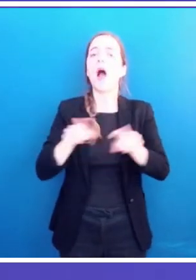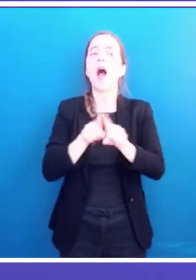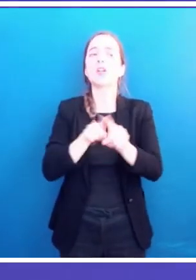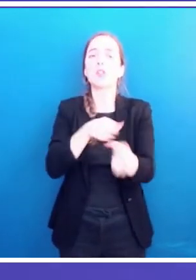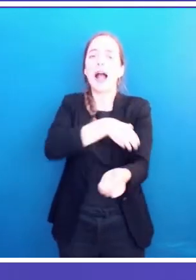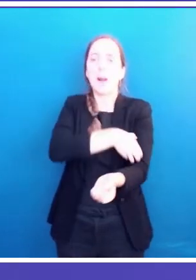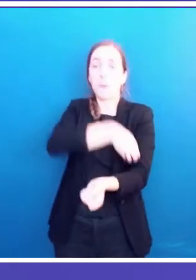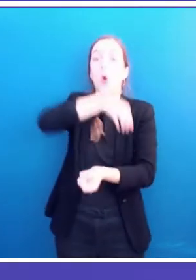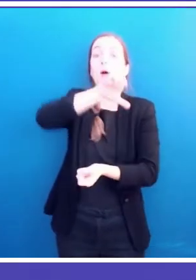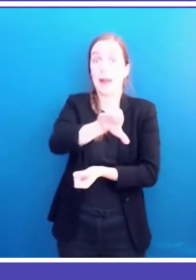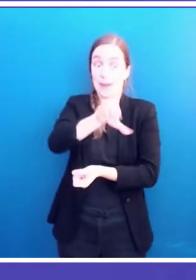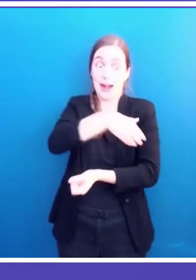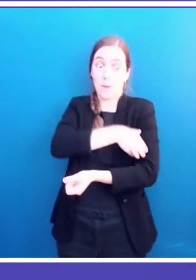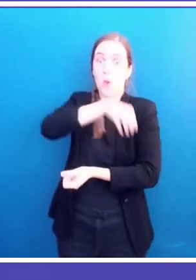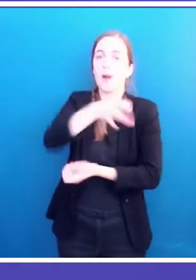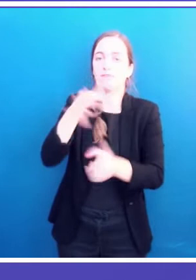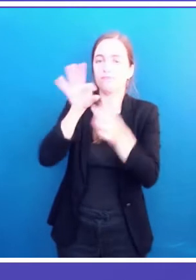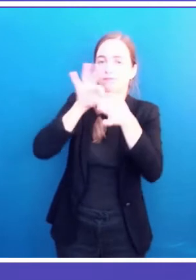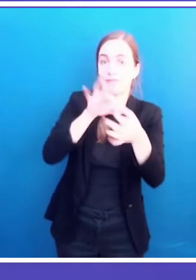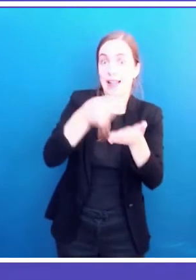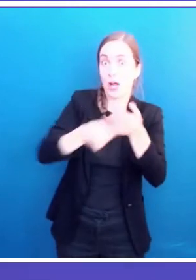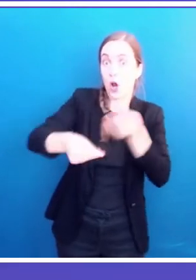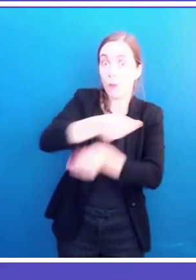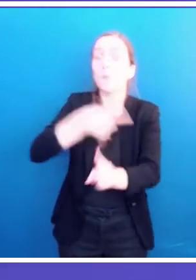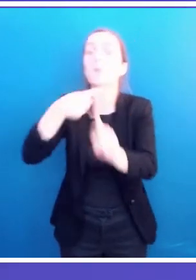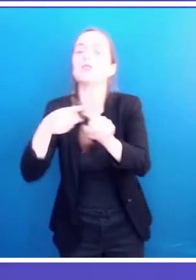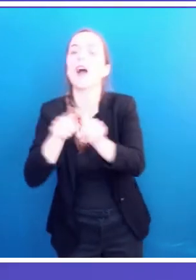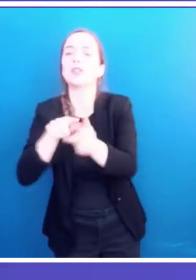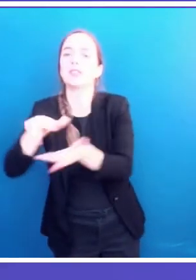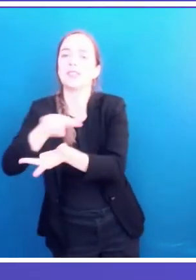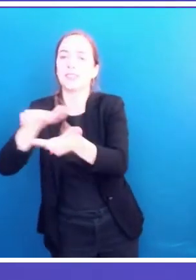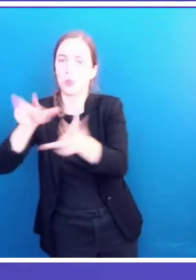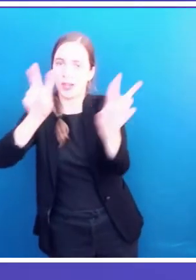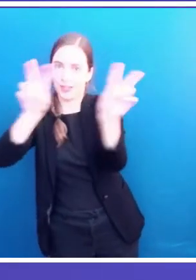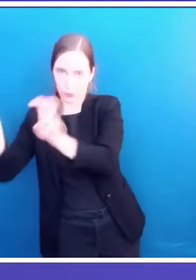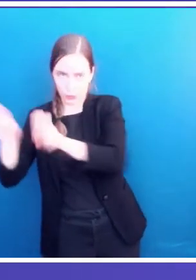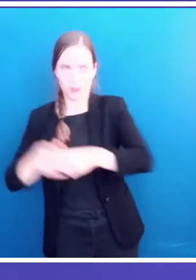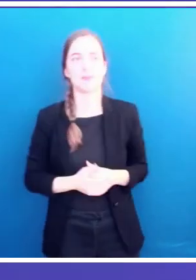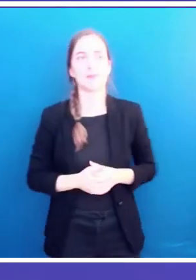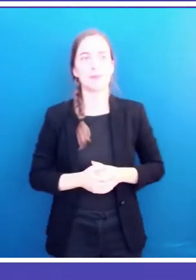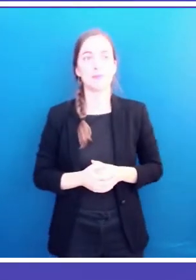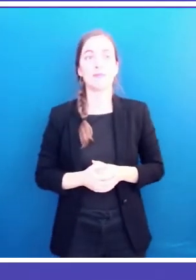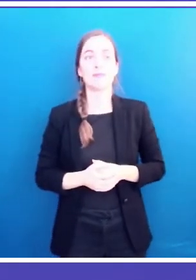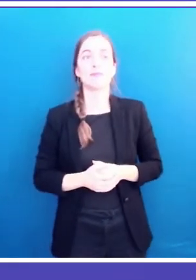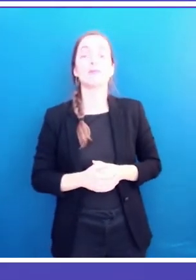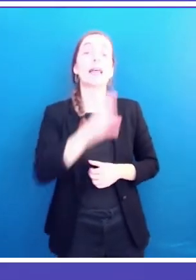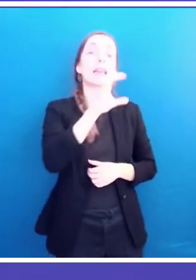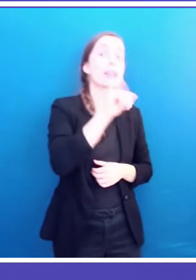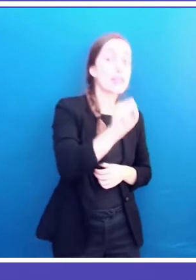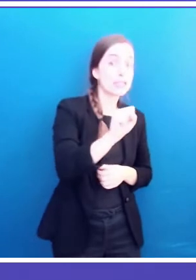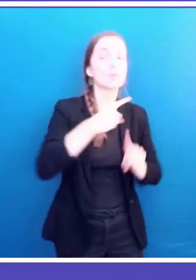أيضا برنامجا لمغيري الجنس وللعاملين في قطاع الجنس بشكل